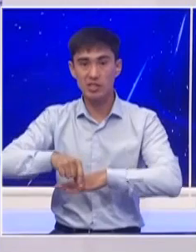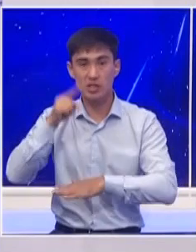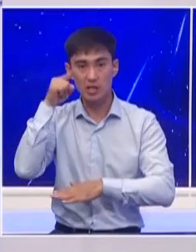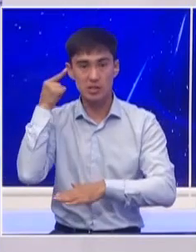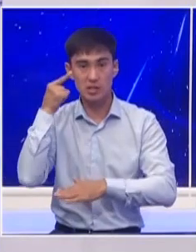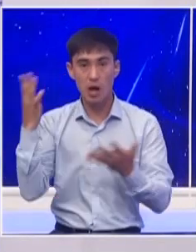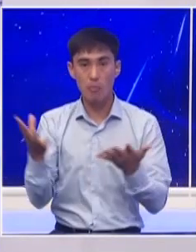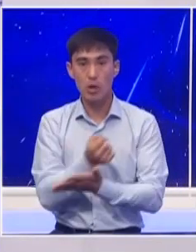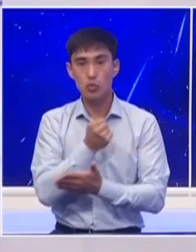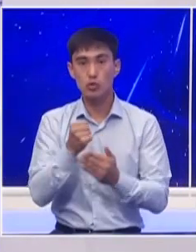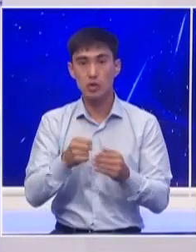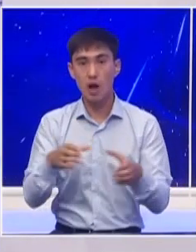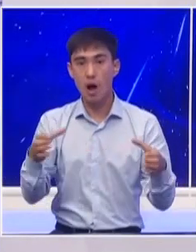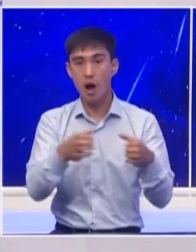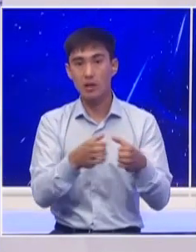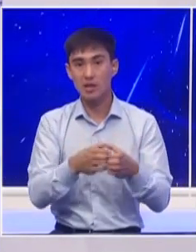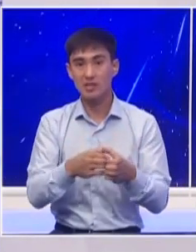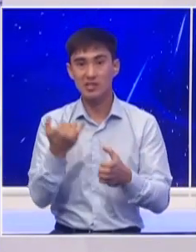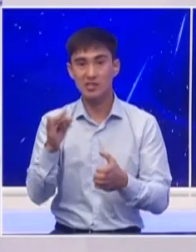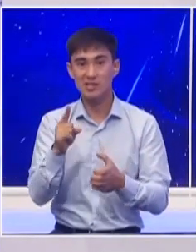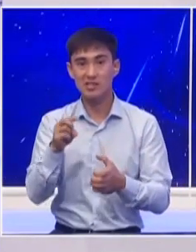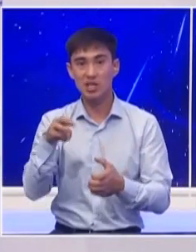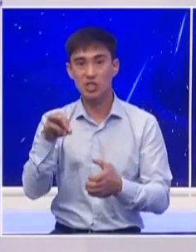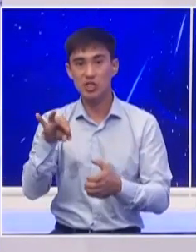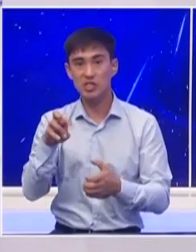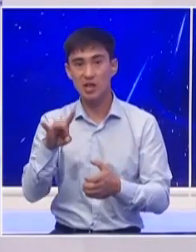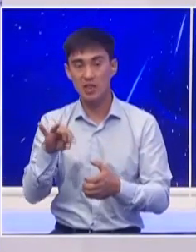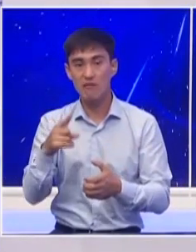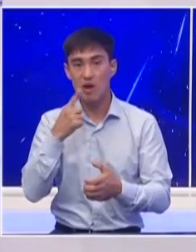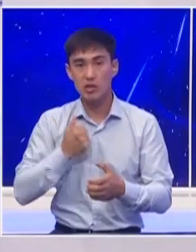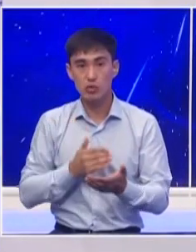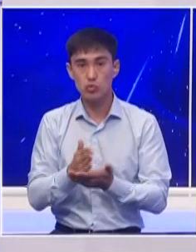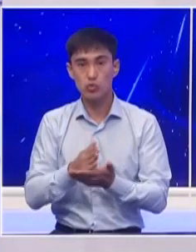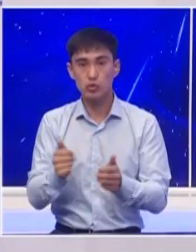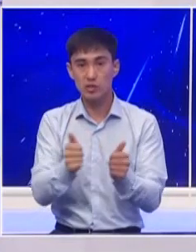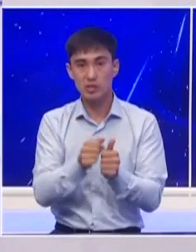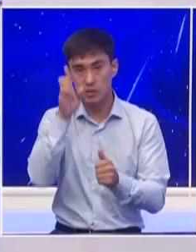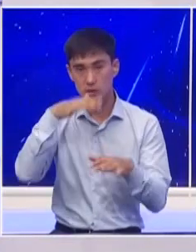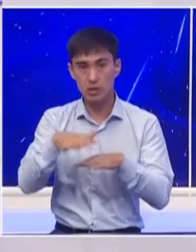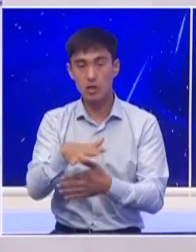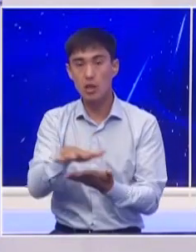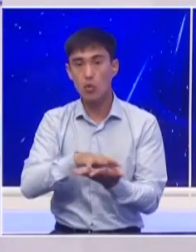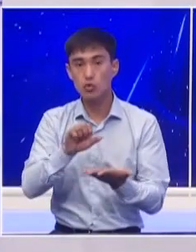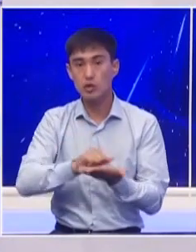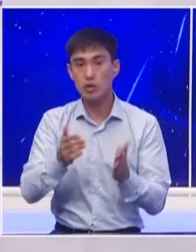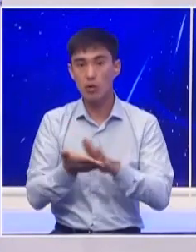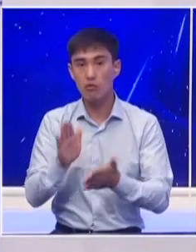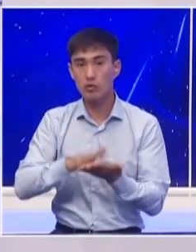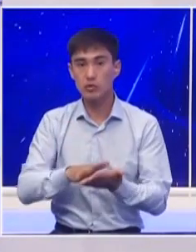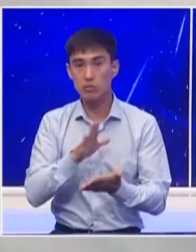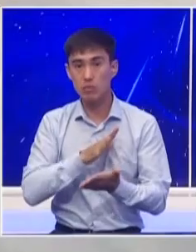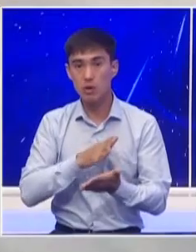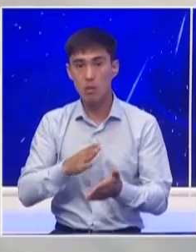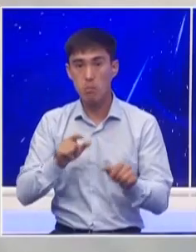пограничники Кыргызстана обнаружили отряд из Таджикистана. Военнослужащие соседней страны в нарушение договоренностей заняли